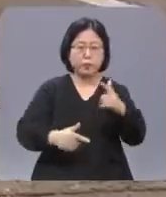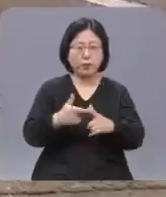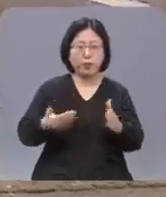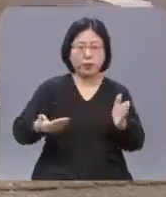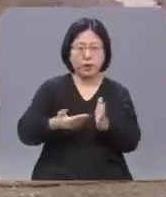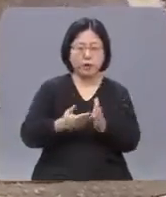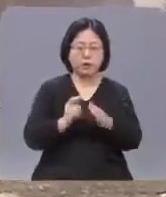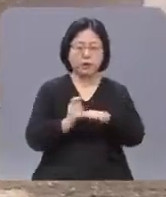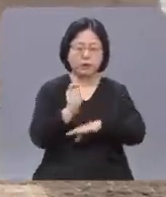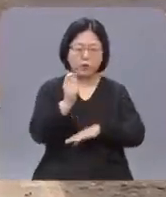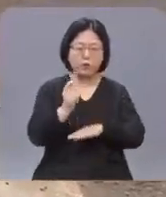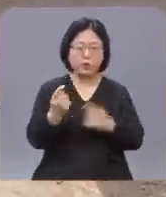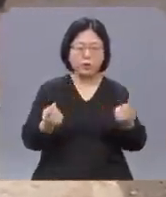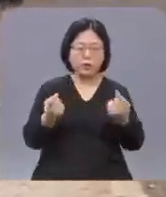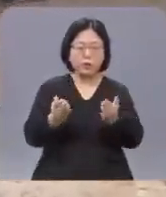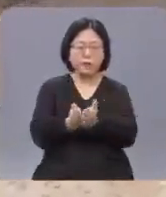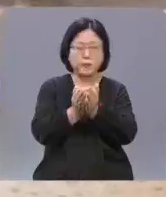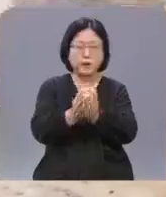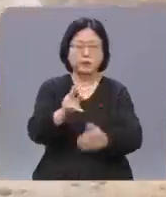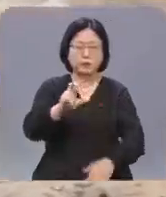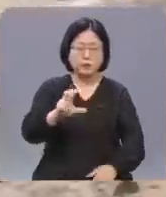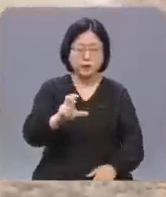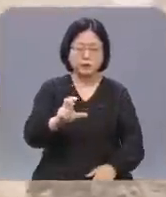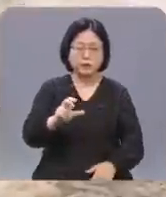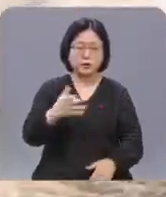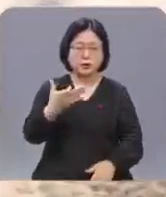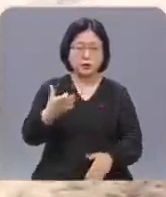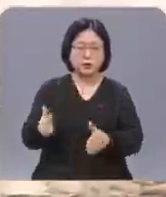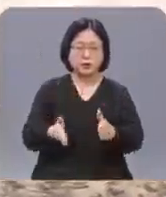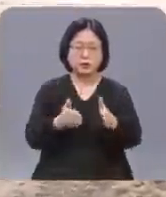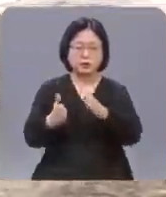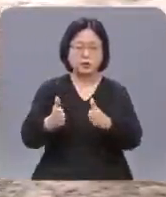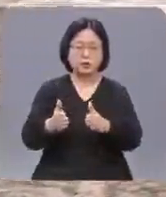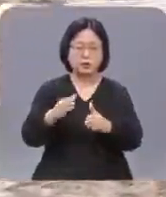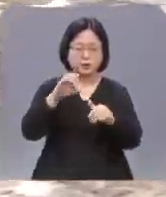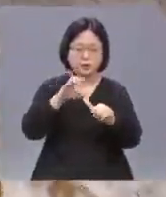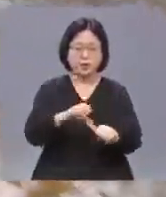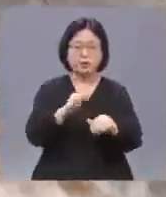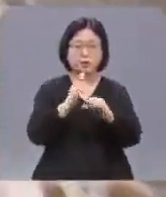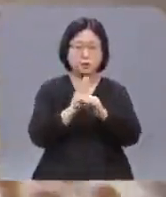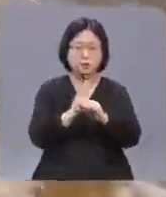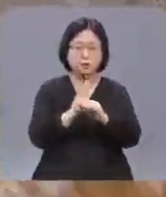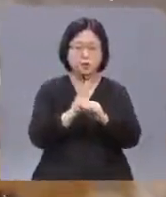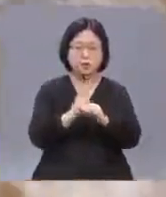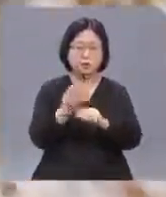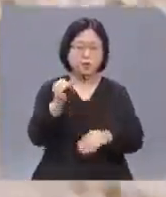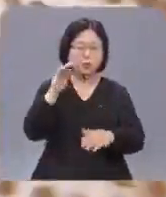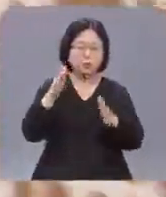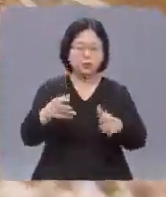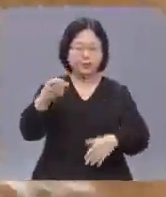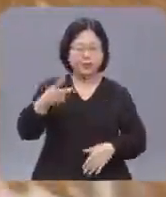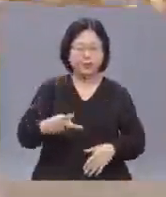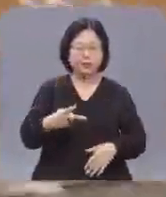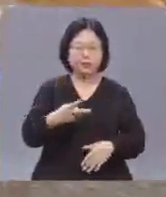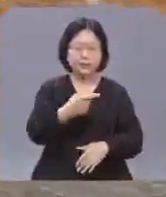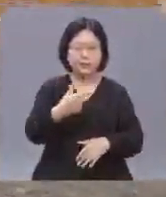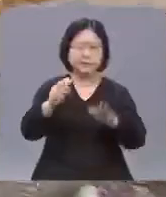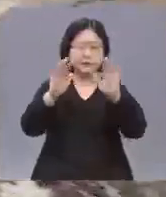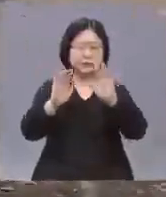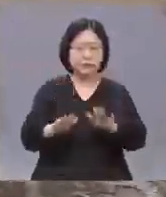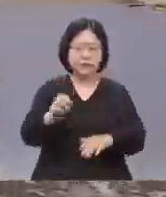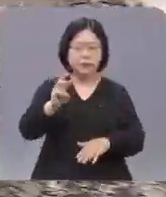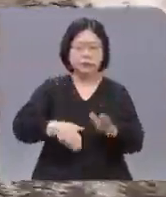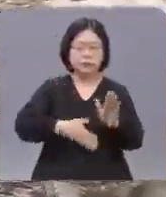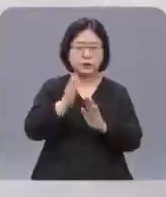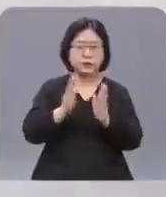목포항과 고흥항 등 여객선 25척과 19개 항로도 통제됐습니다 며칠 만에 다시 예보된 폭설에